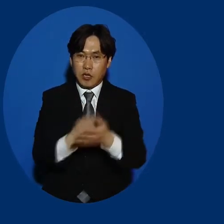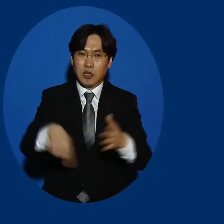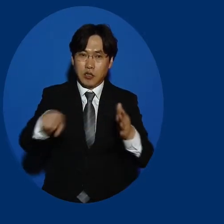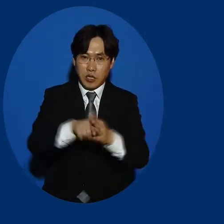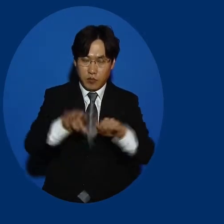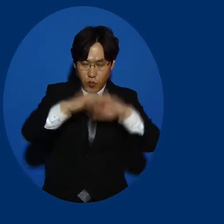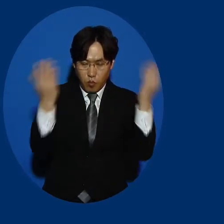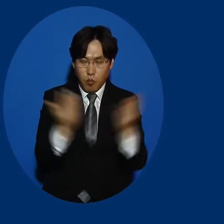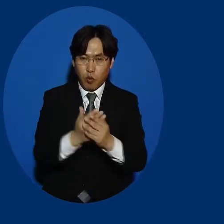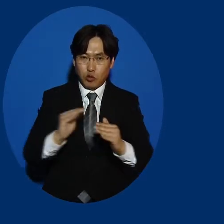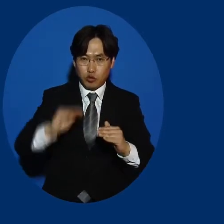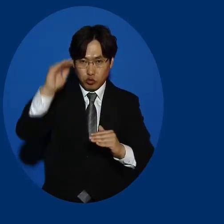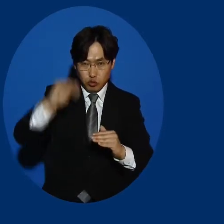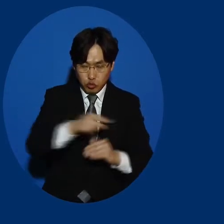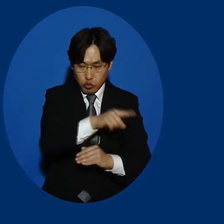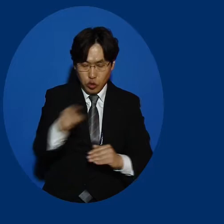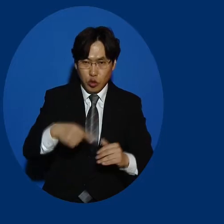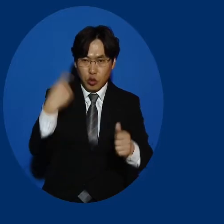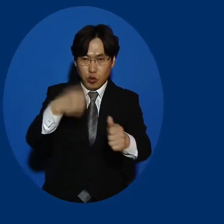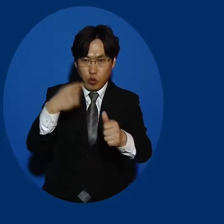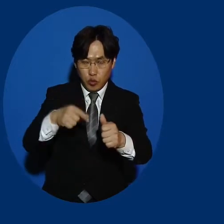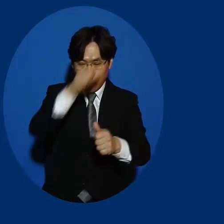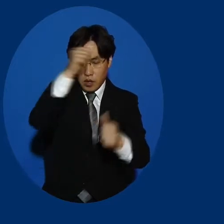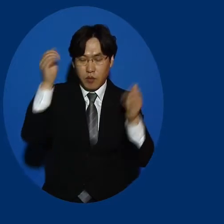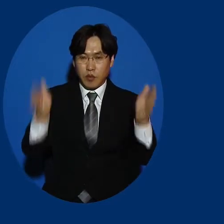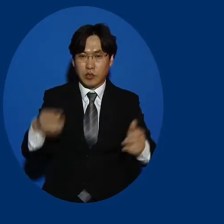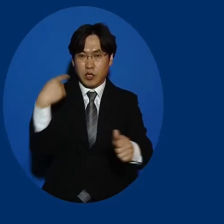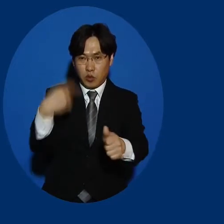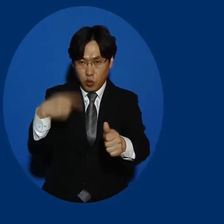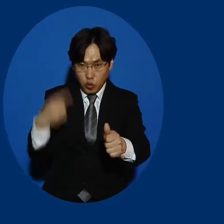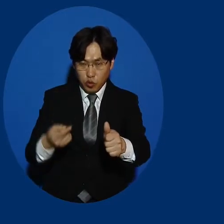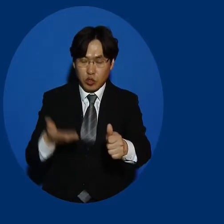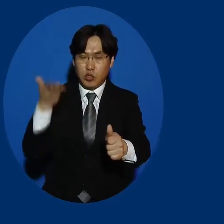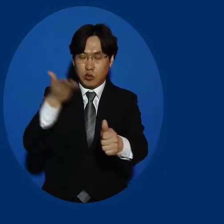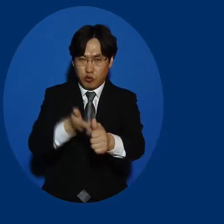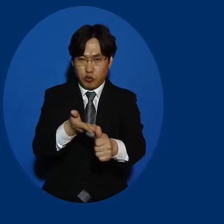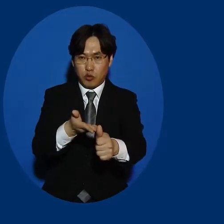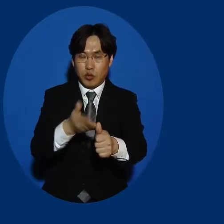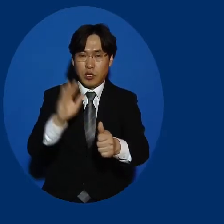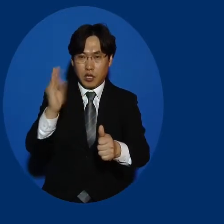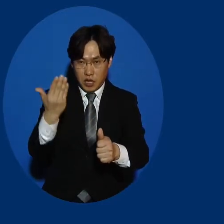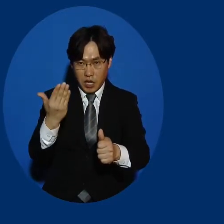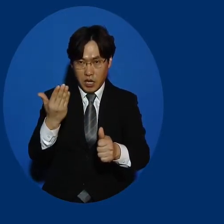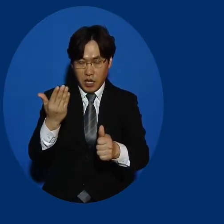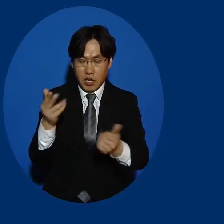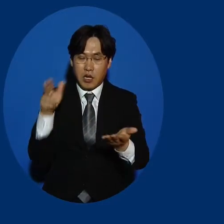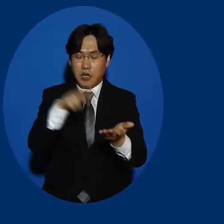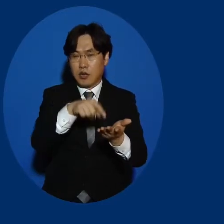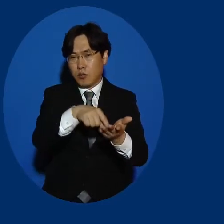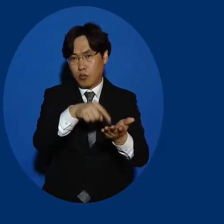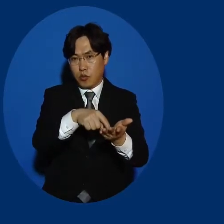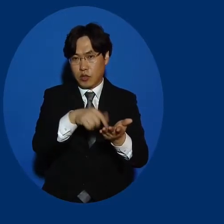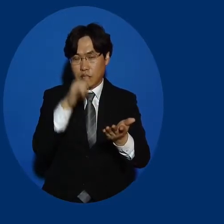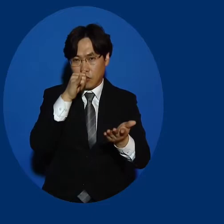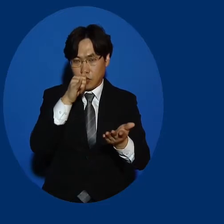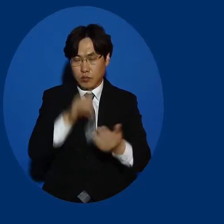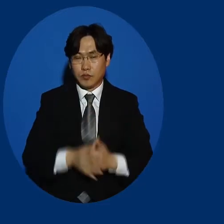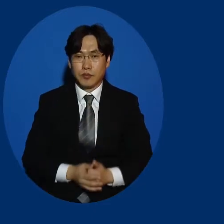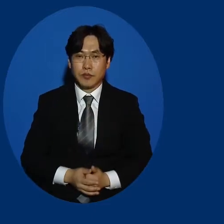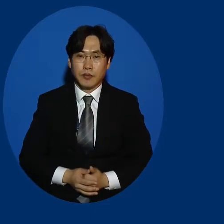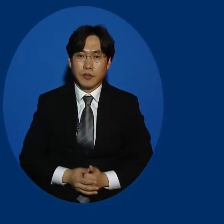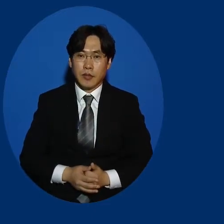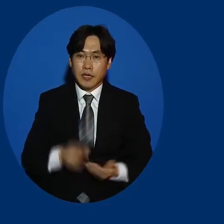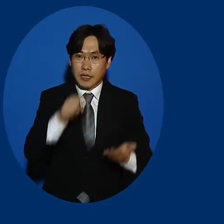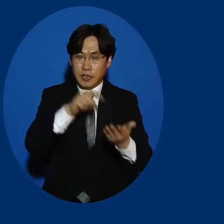수준에서의 통합적인 교육 제도와 평생 교육을 보장한다라고 이렇게 조약에 이제 명시가 되어 있습니다. 그래서